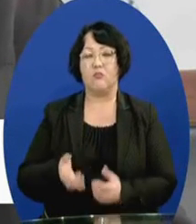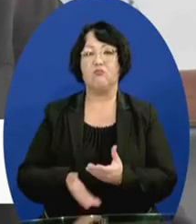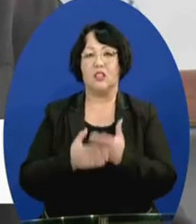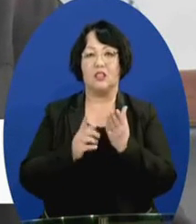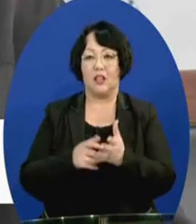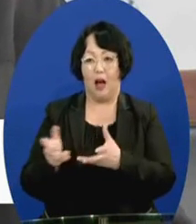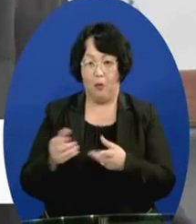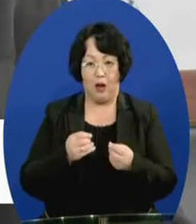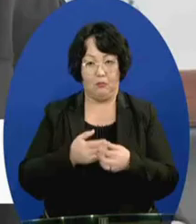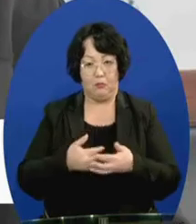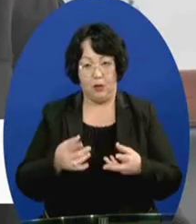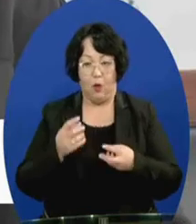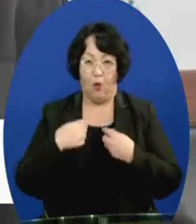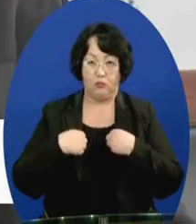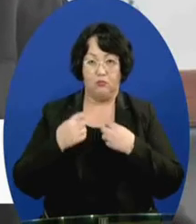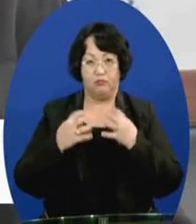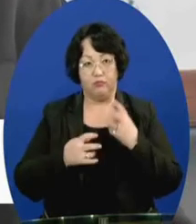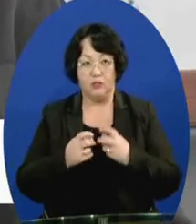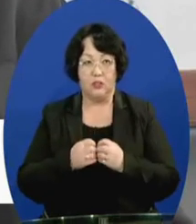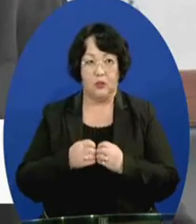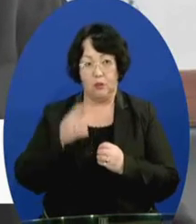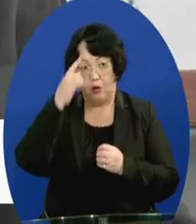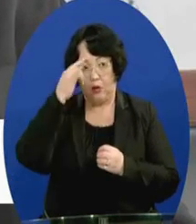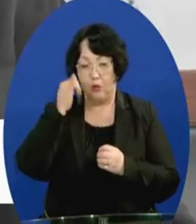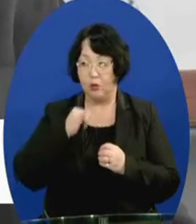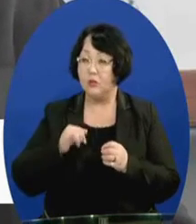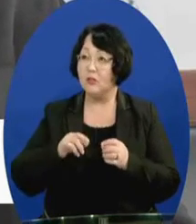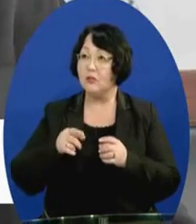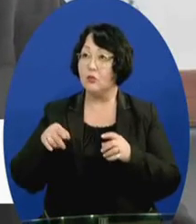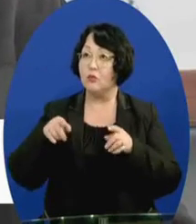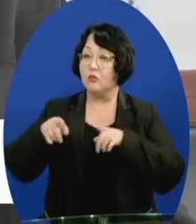бүтээгдэхүүн хийвэл Монголын хувьд өрсөлдөгч байхгүй.